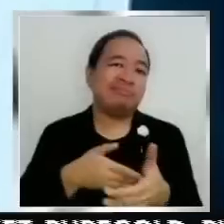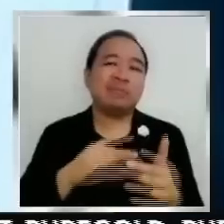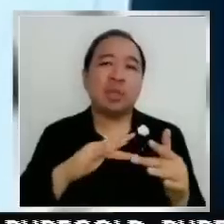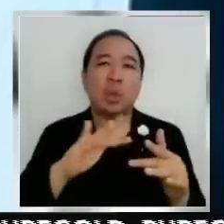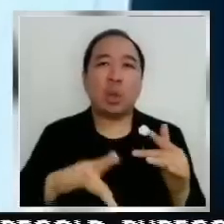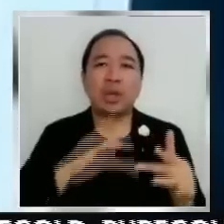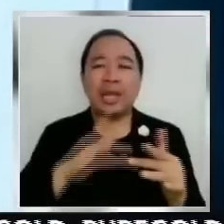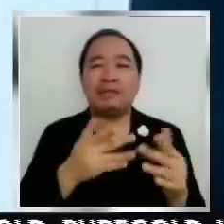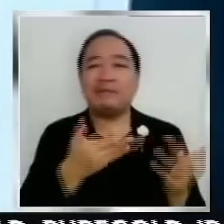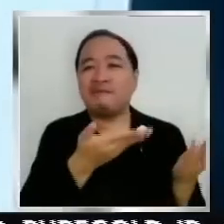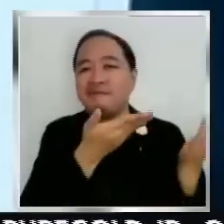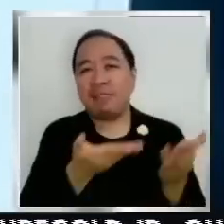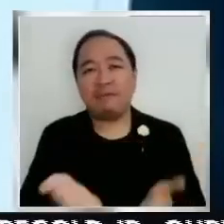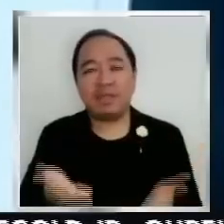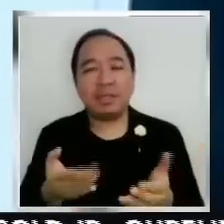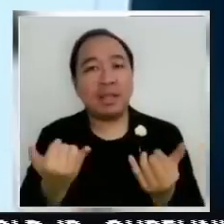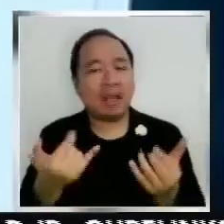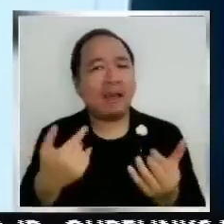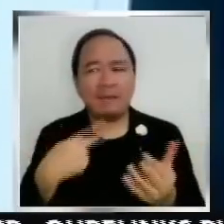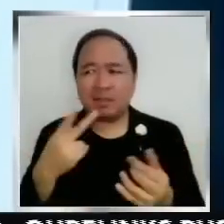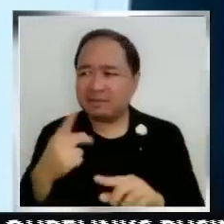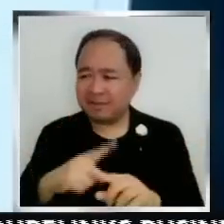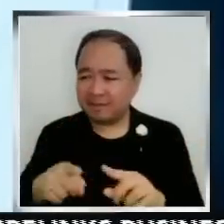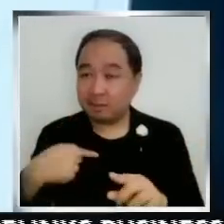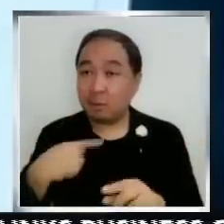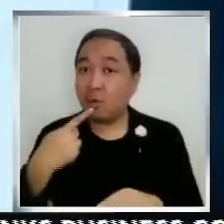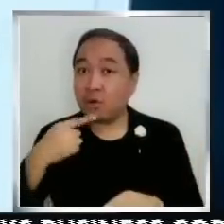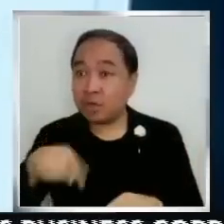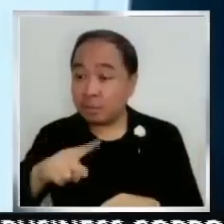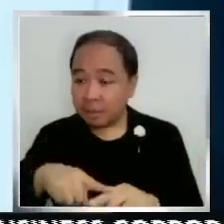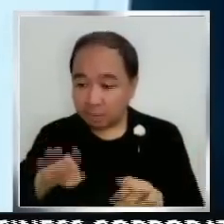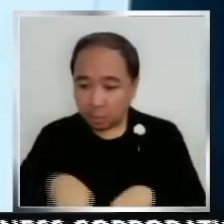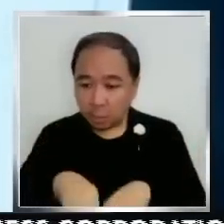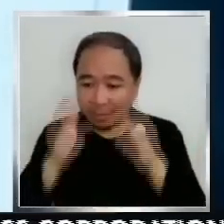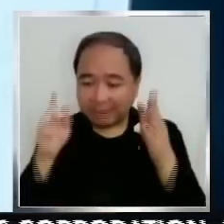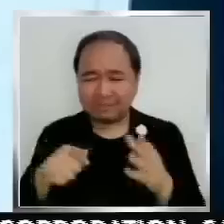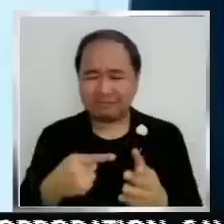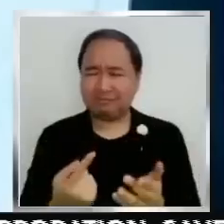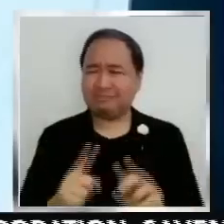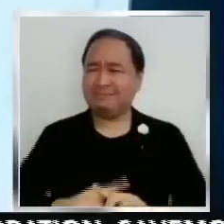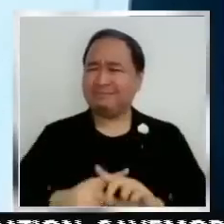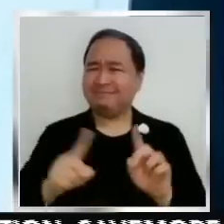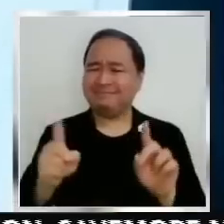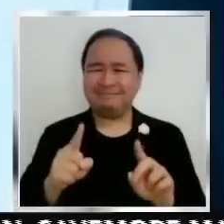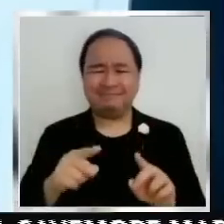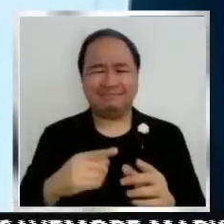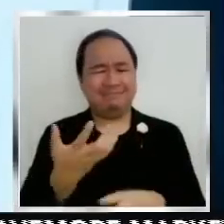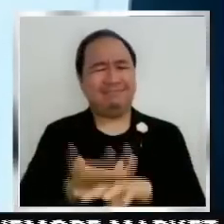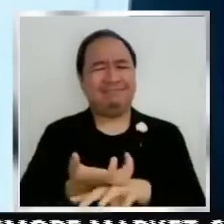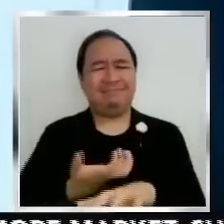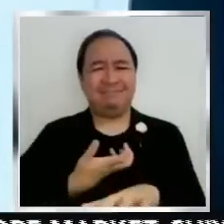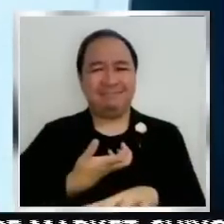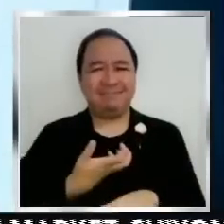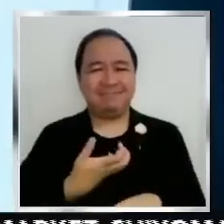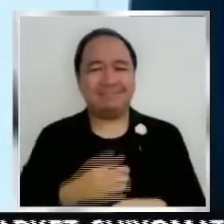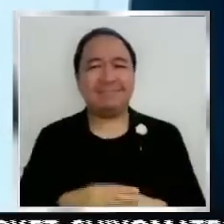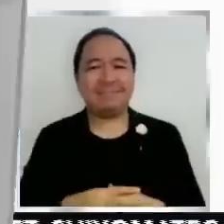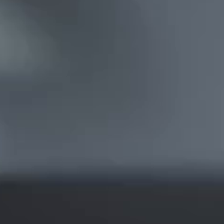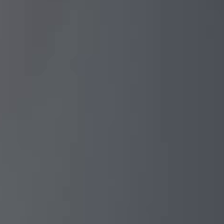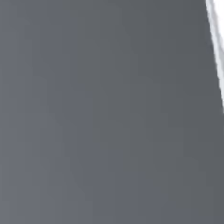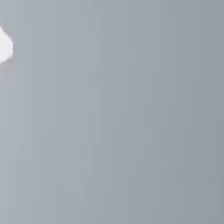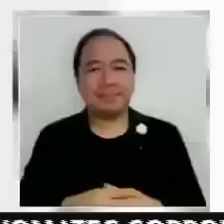inaasahan, isinusulong na payagan ang pagbubukas ng package sa harap ng courier. Ang tugon ng DTI sa pagtutok ni Tina Panganiban Perez.